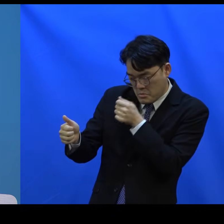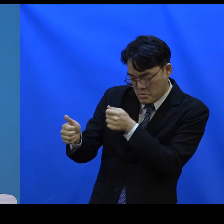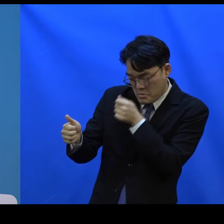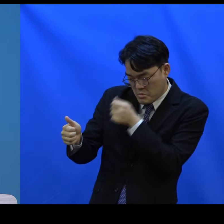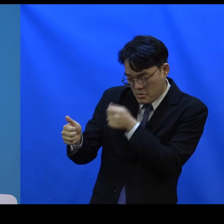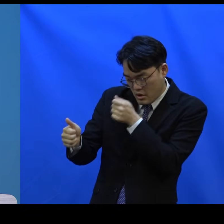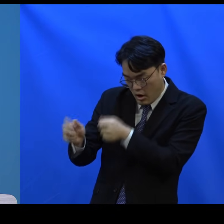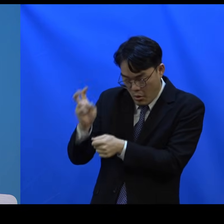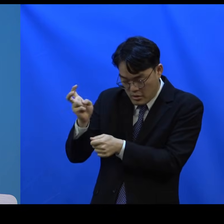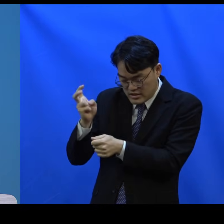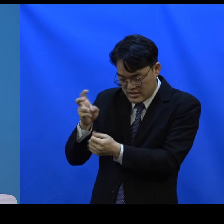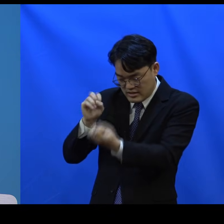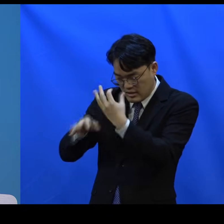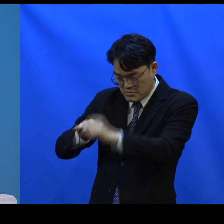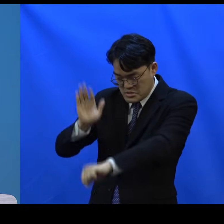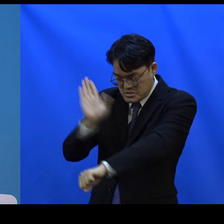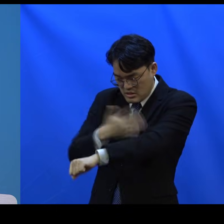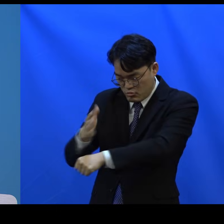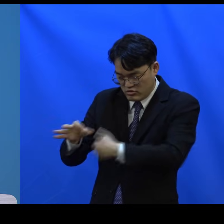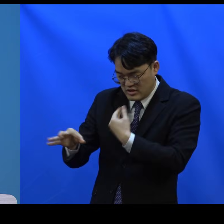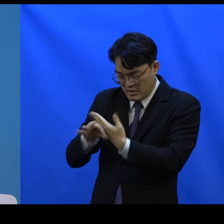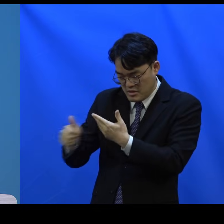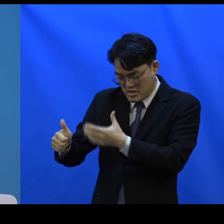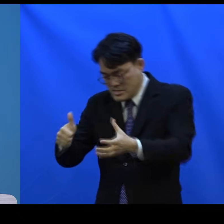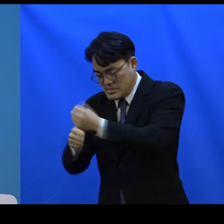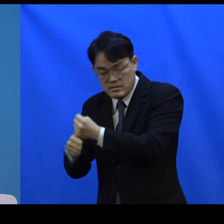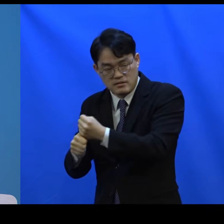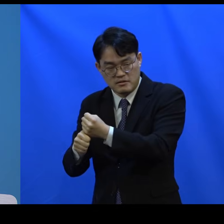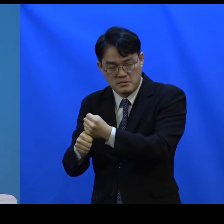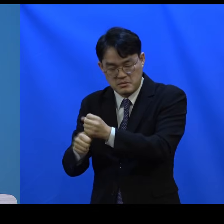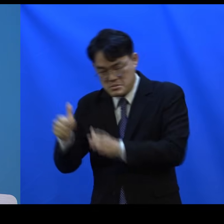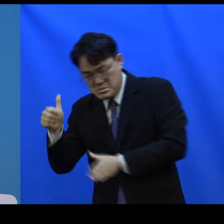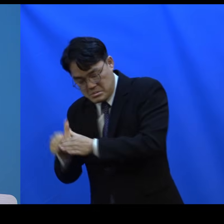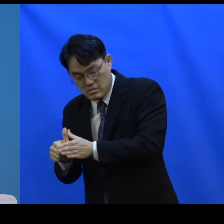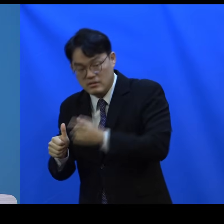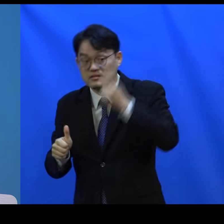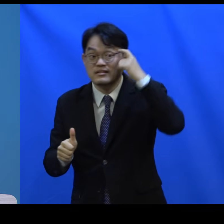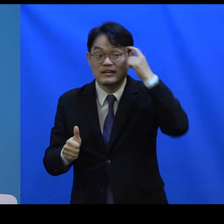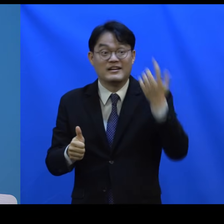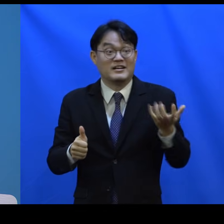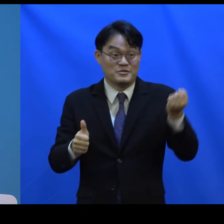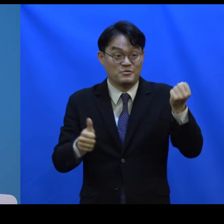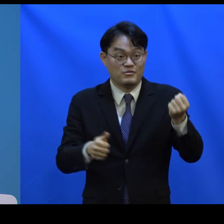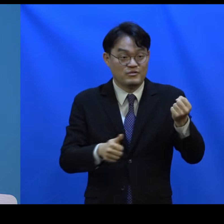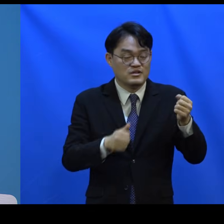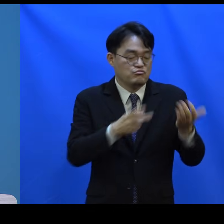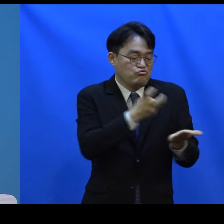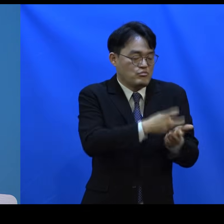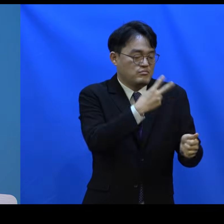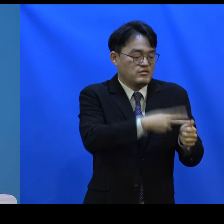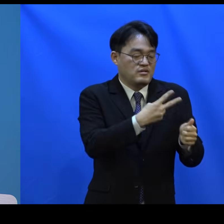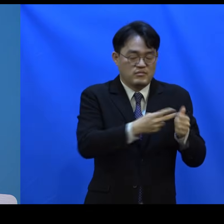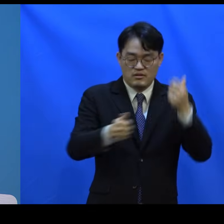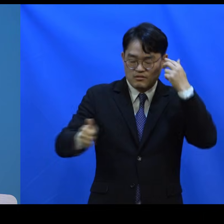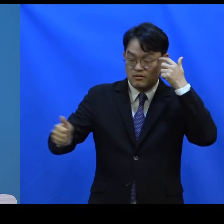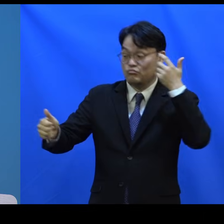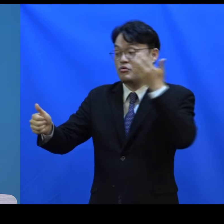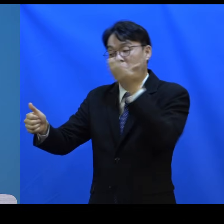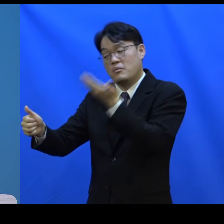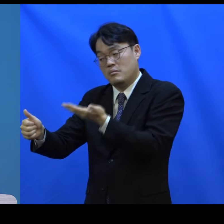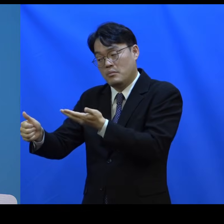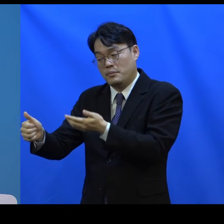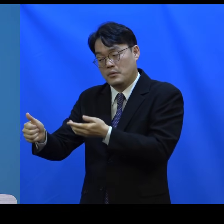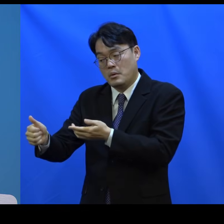광야에서 마귀의 시험을 받은 적이 있어요. 그런데 지금 율법사가 지금은 이